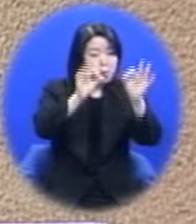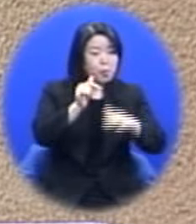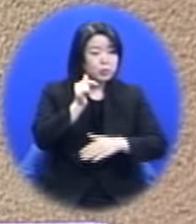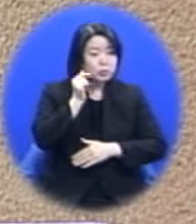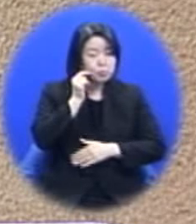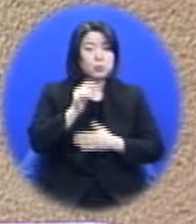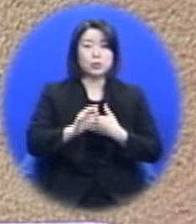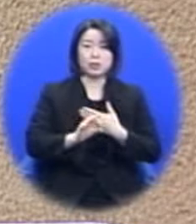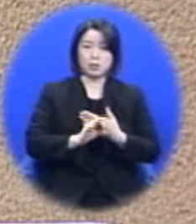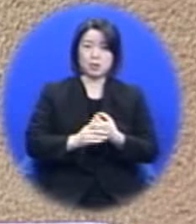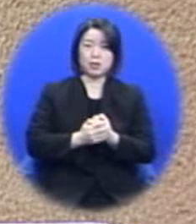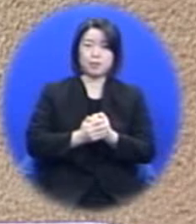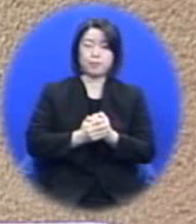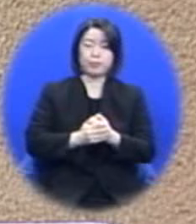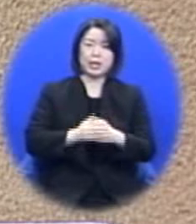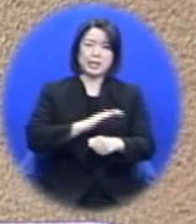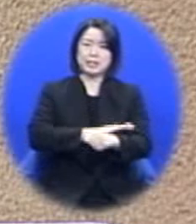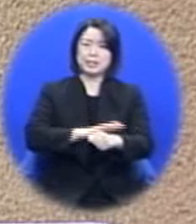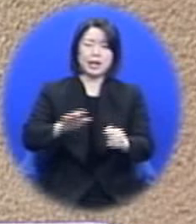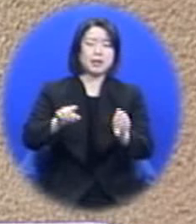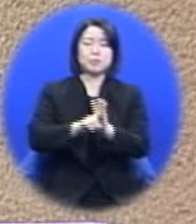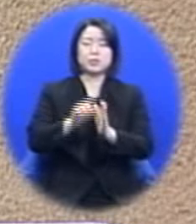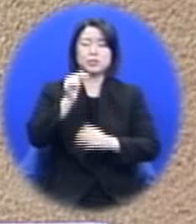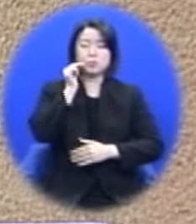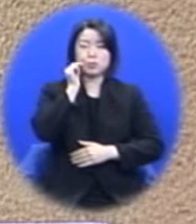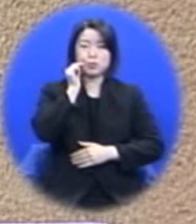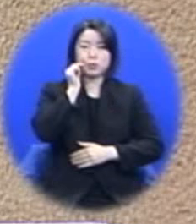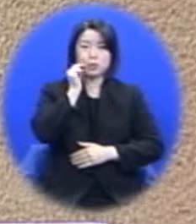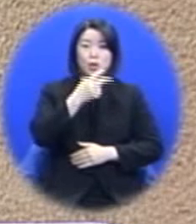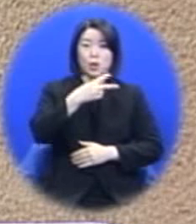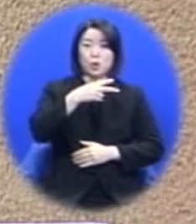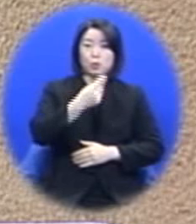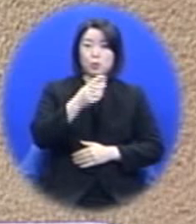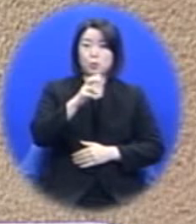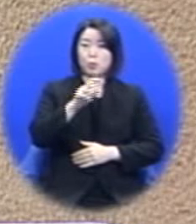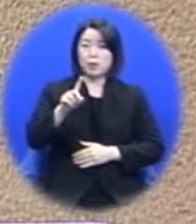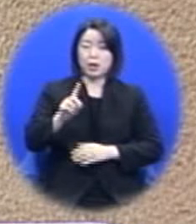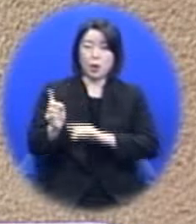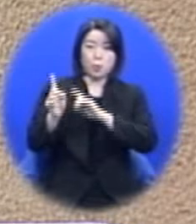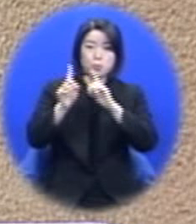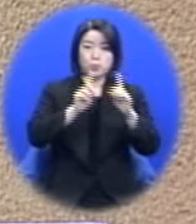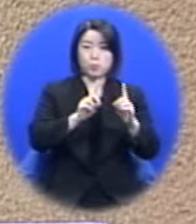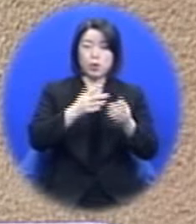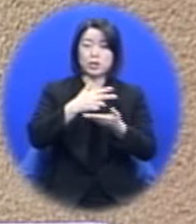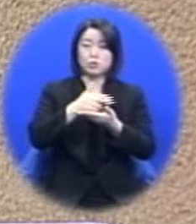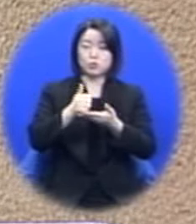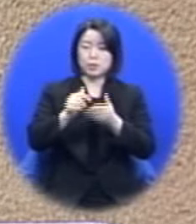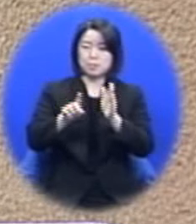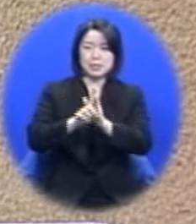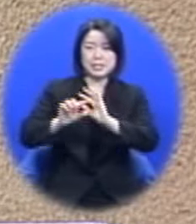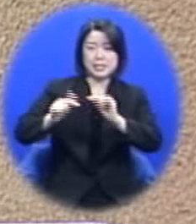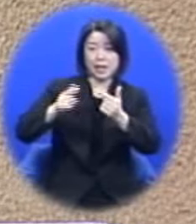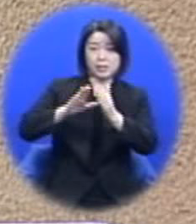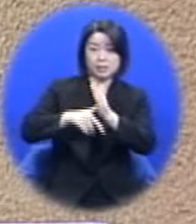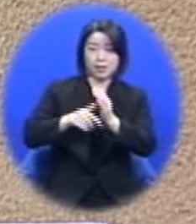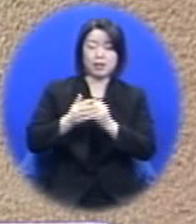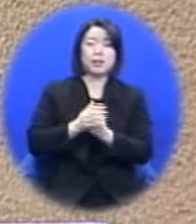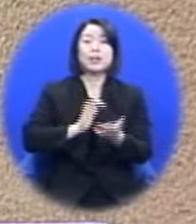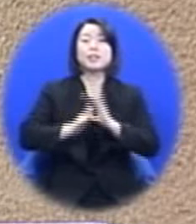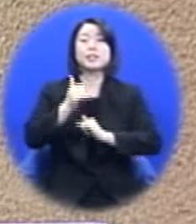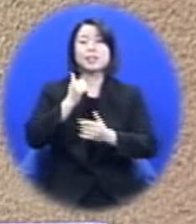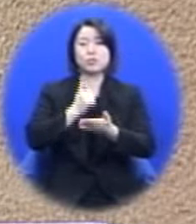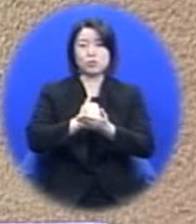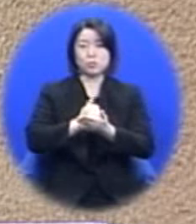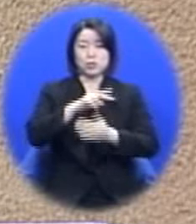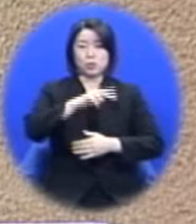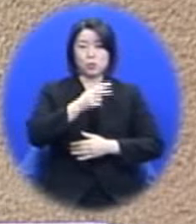못하면 제대로 믿지를 못합니다. 도마가 부활하신 주님을 믿지 않으려고 할때 예수님께서 도마에게